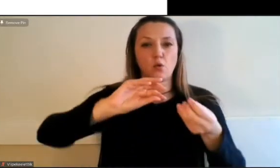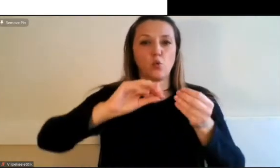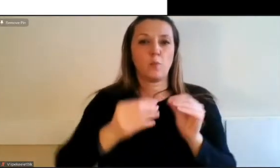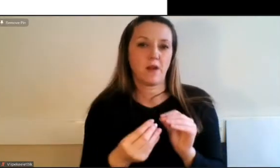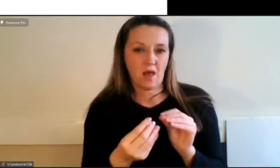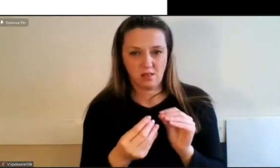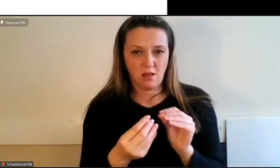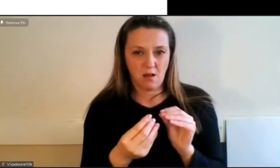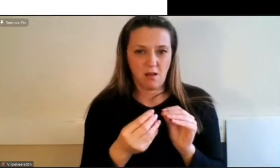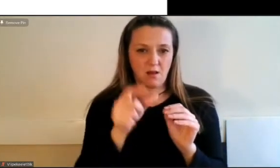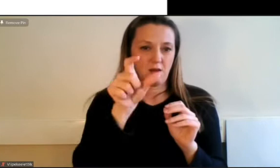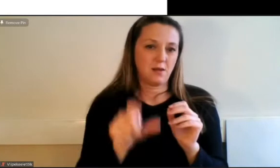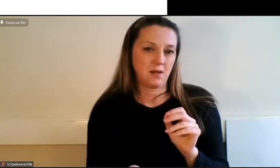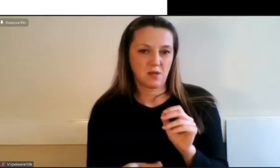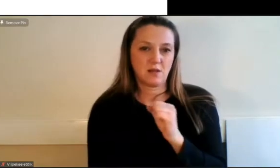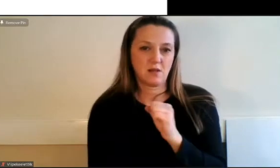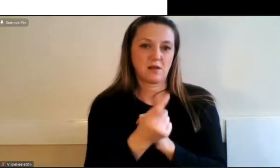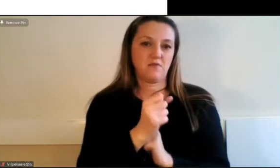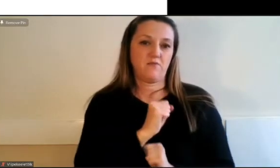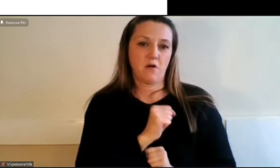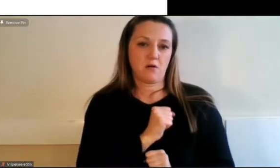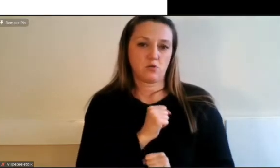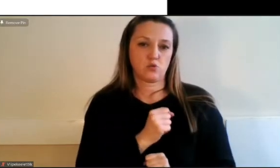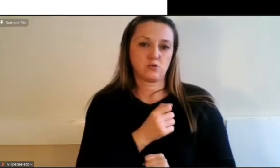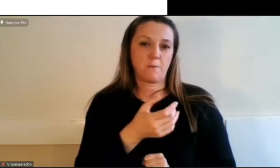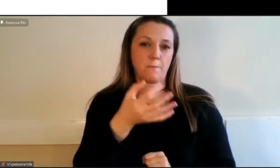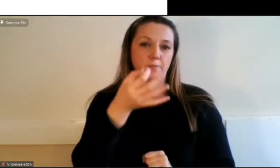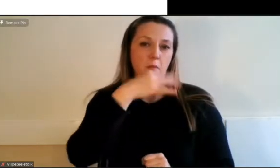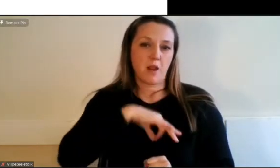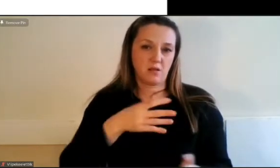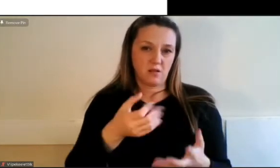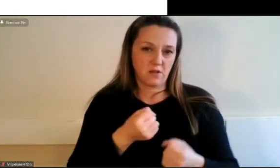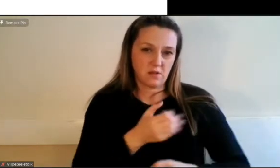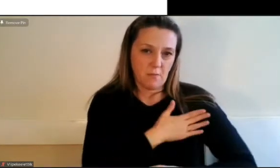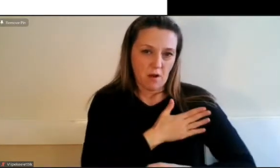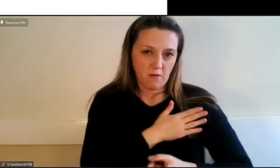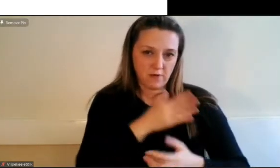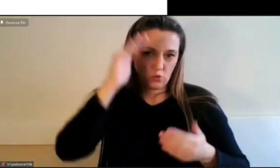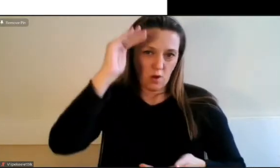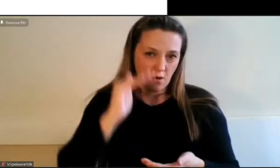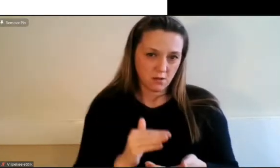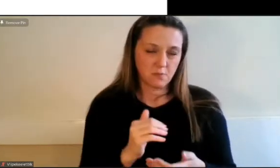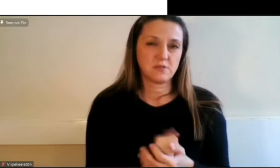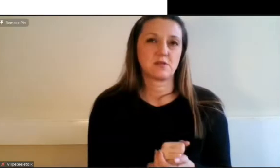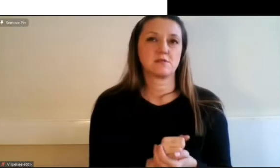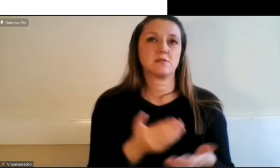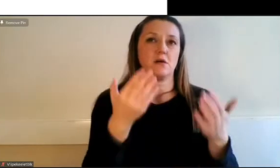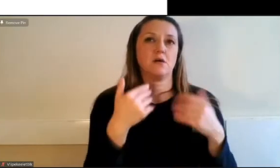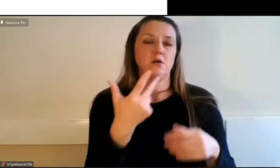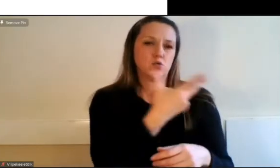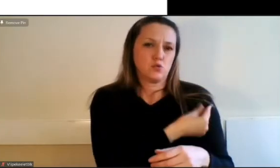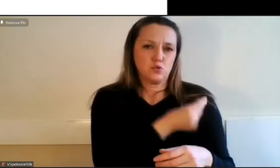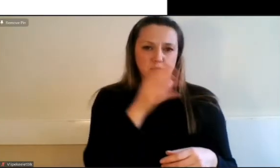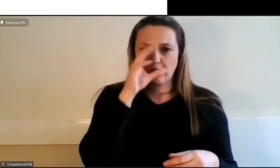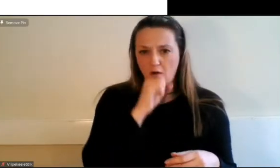15 minutiks, sest kui anafülaksia ehk see eluohtlik allergiline reaktsioon tekib, siis seda on võimalik